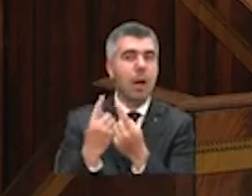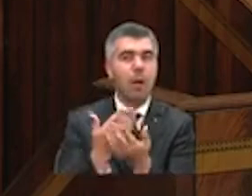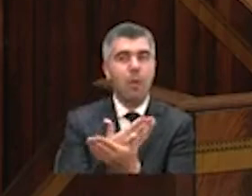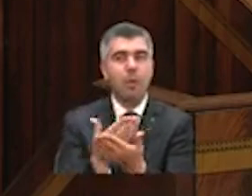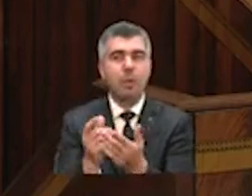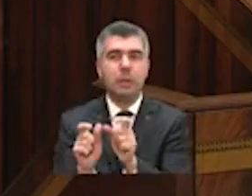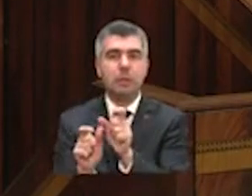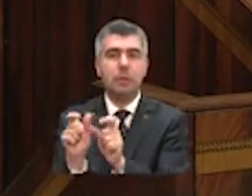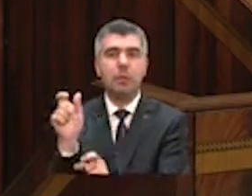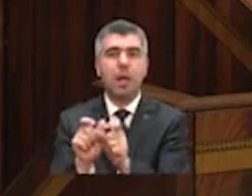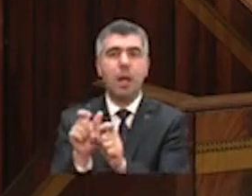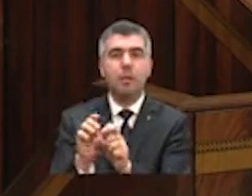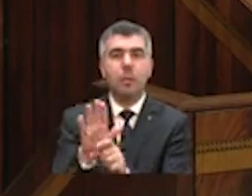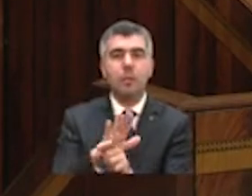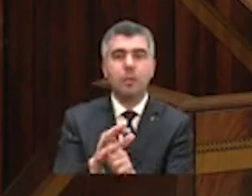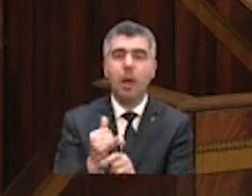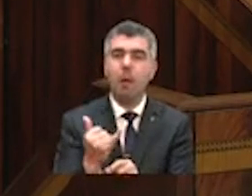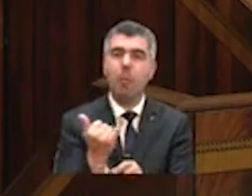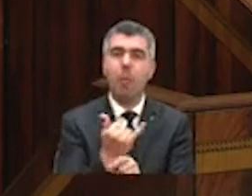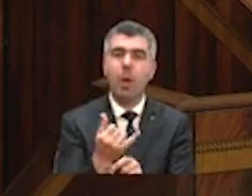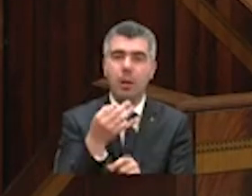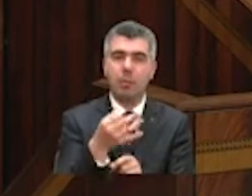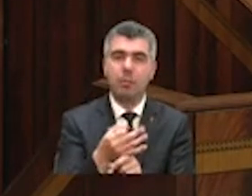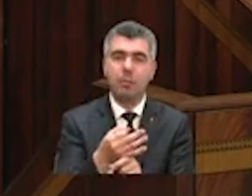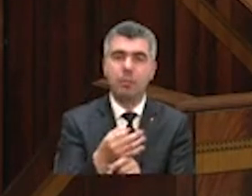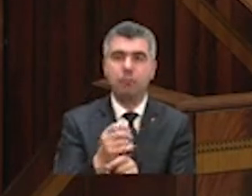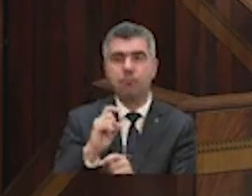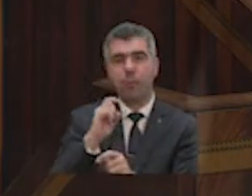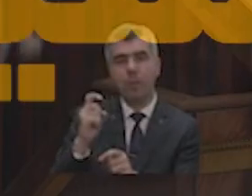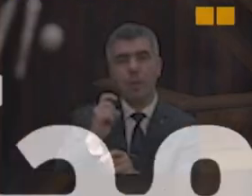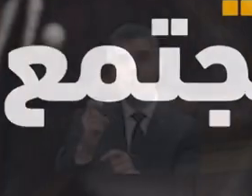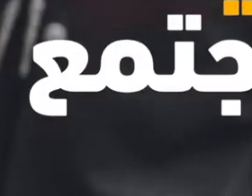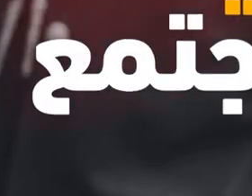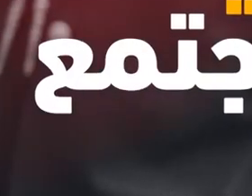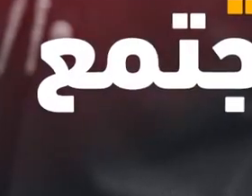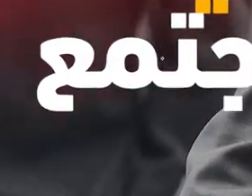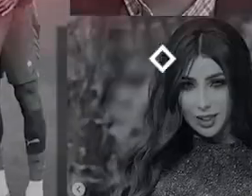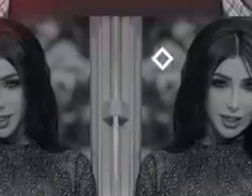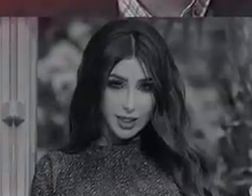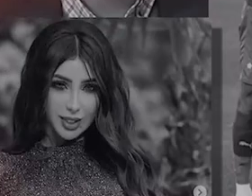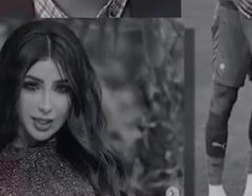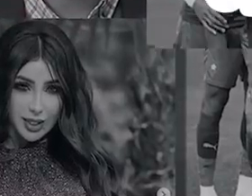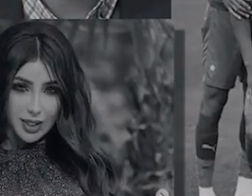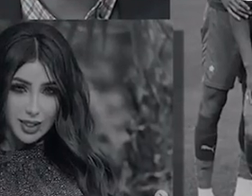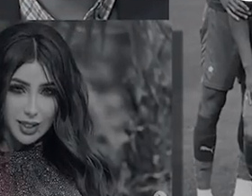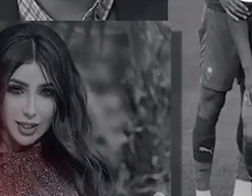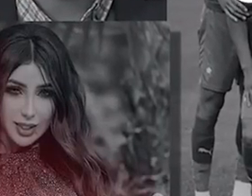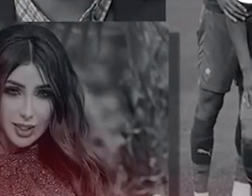الاجتماعيين من أجل تجويد الوضعية المادية والتكوينية.